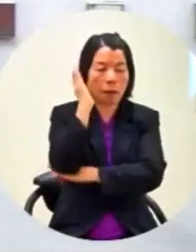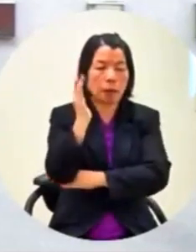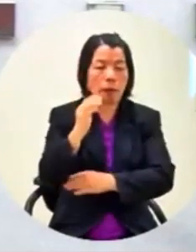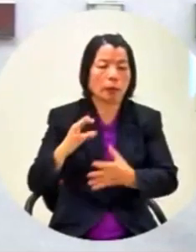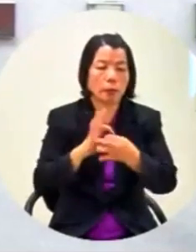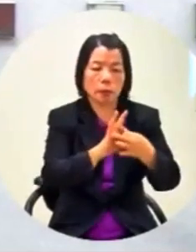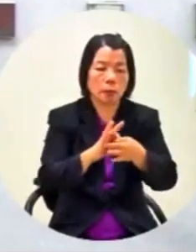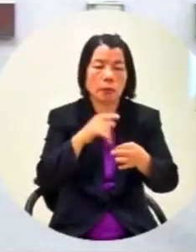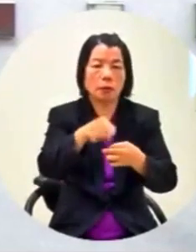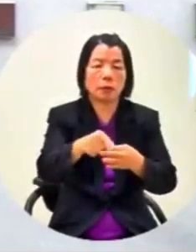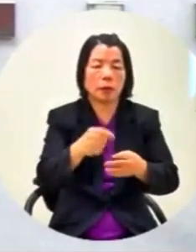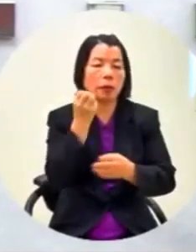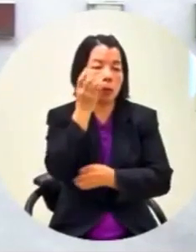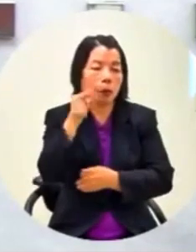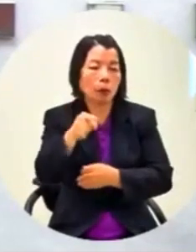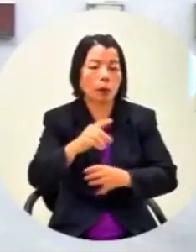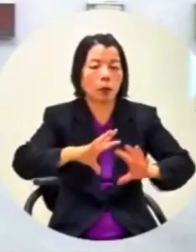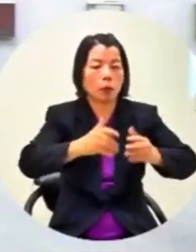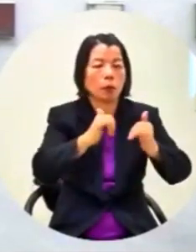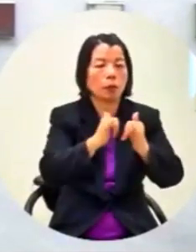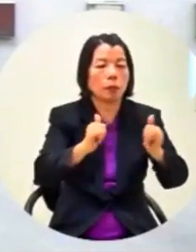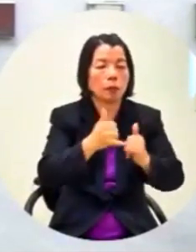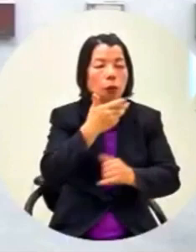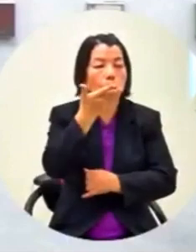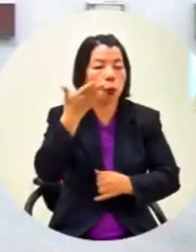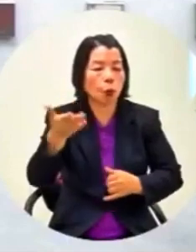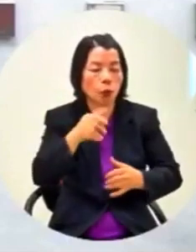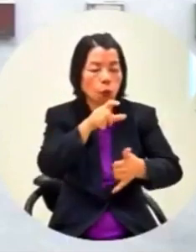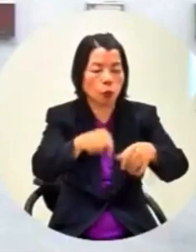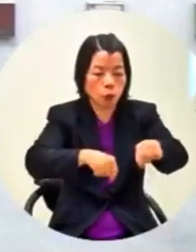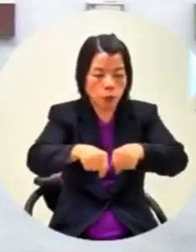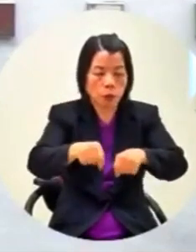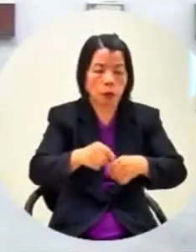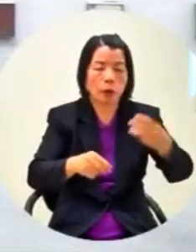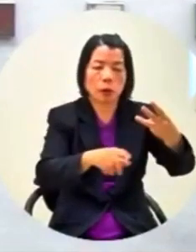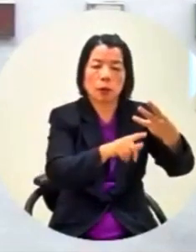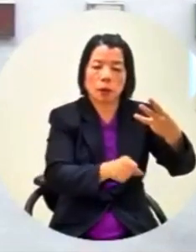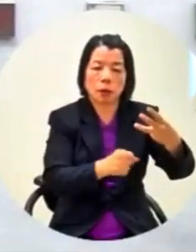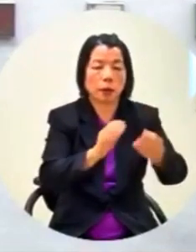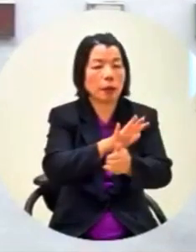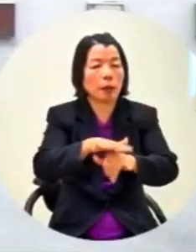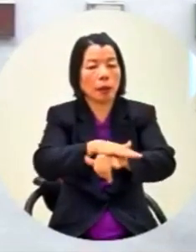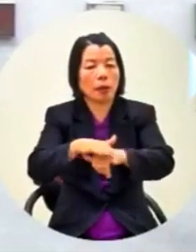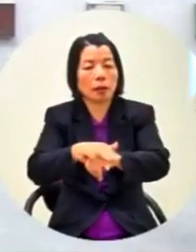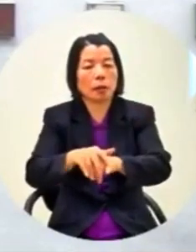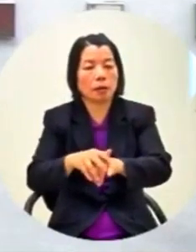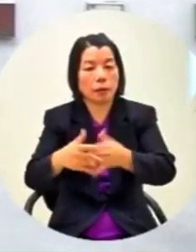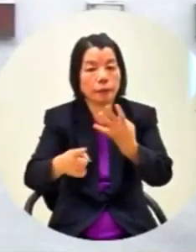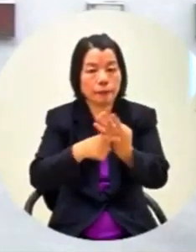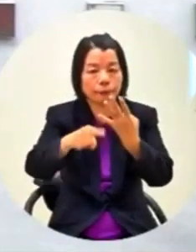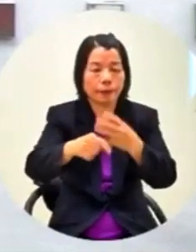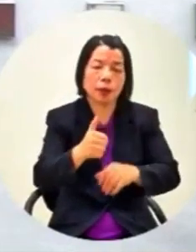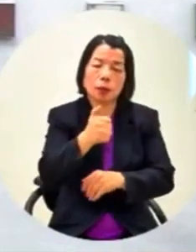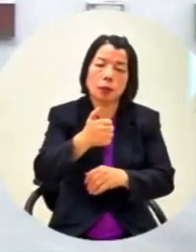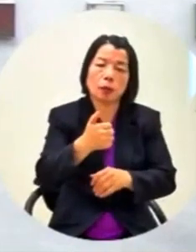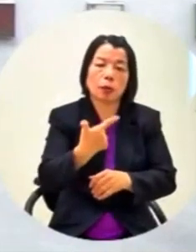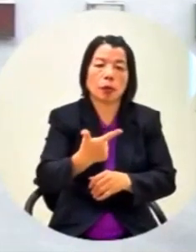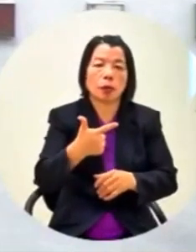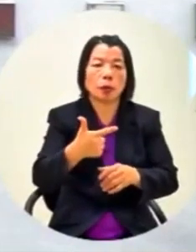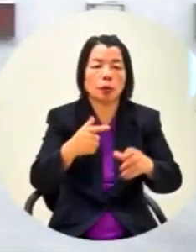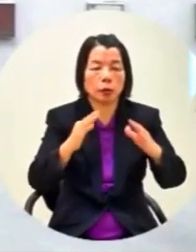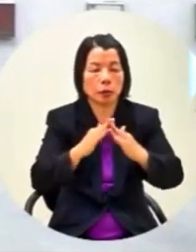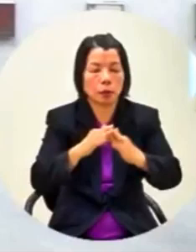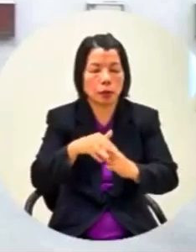政策，推动国民旅游方案，我们推出3月份的爱情月，有56家这个旅宿业